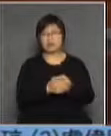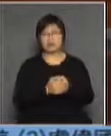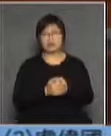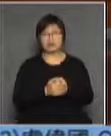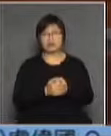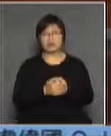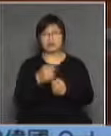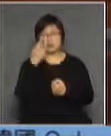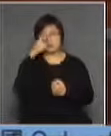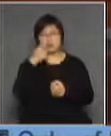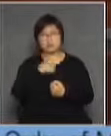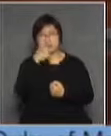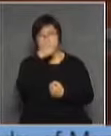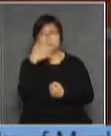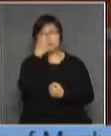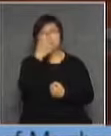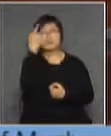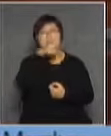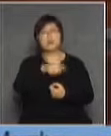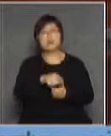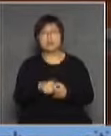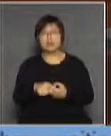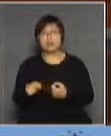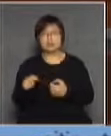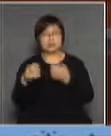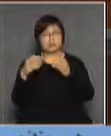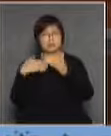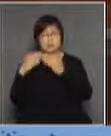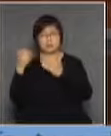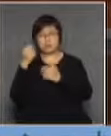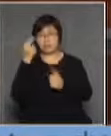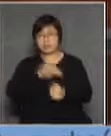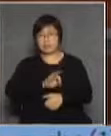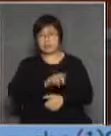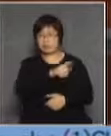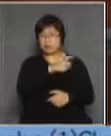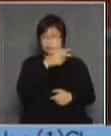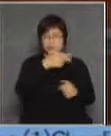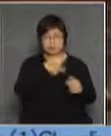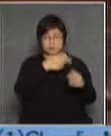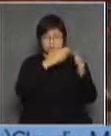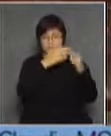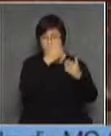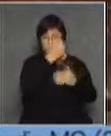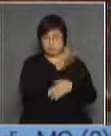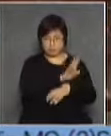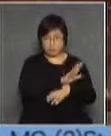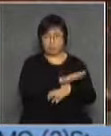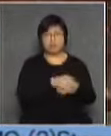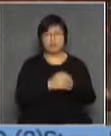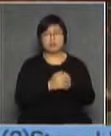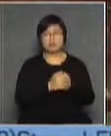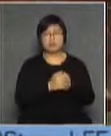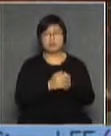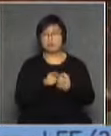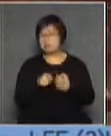邊個咁權威啊，主席？署長有冇落呢個命令呢？嗰、那個又唔係署長嚟㗎喎，係咪？咁當然睇下隔